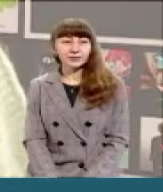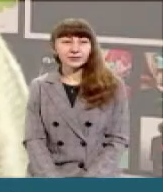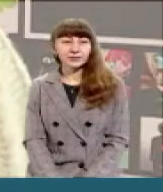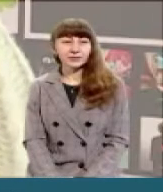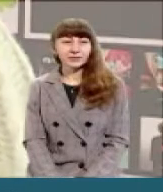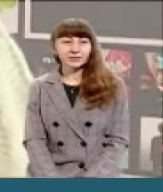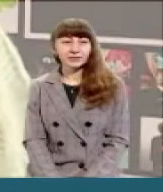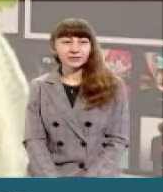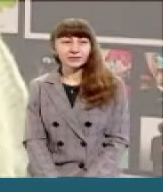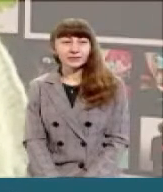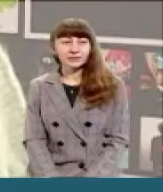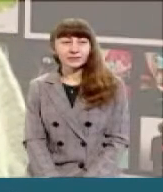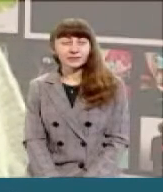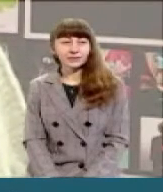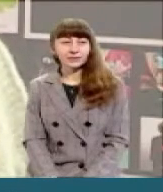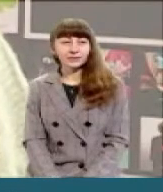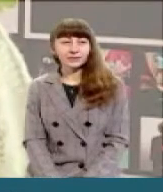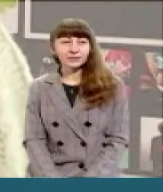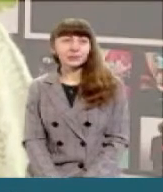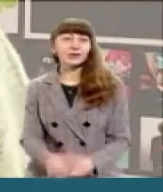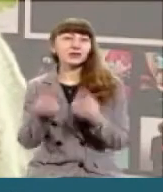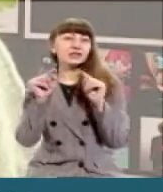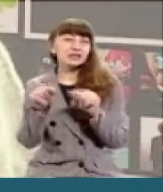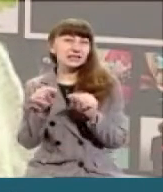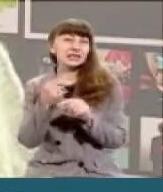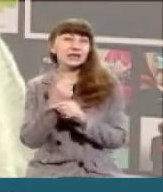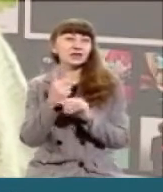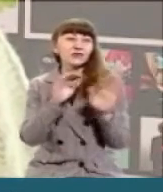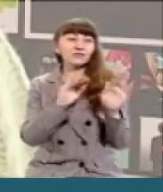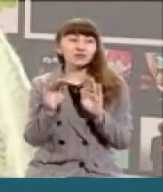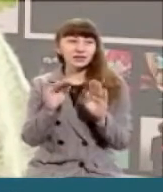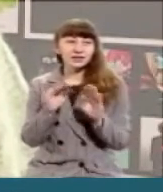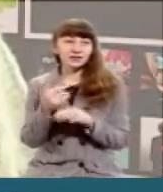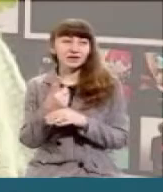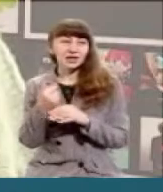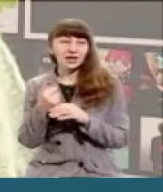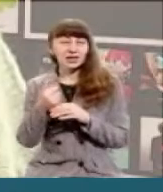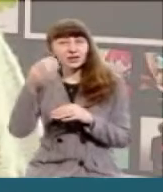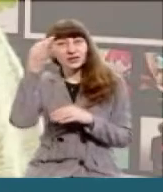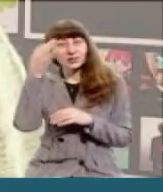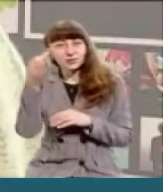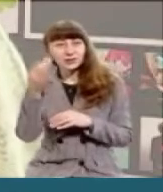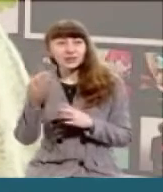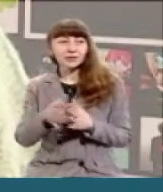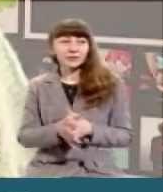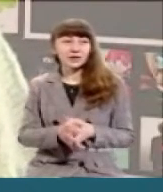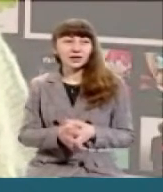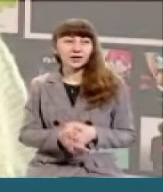каким-то размышлениям. И вот здесь, на этой выставке, эти размышления, воспоминания о